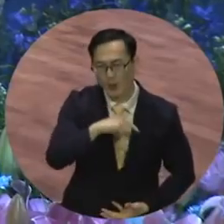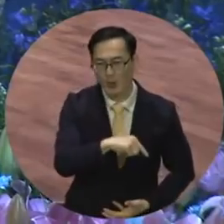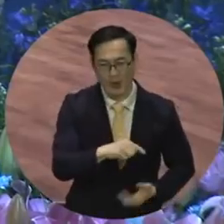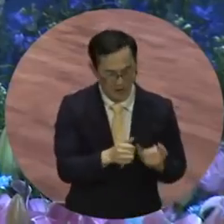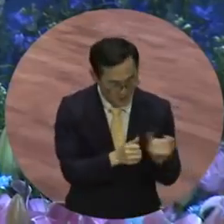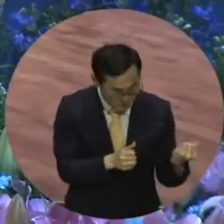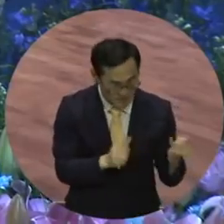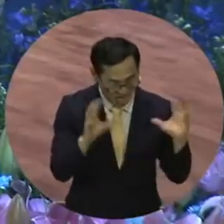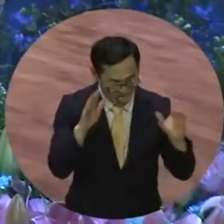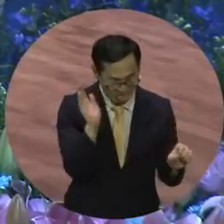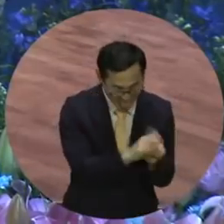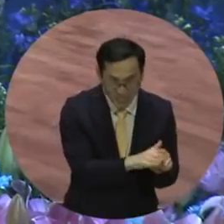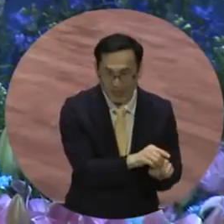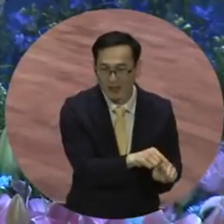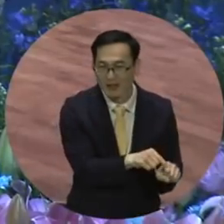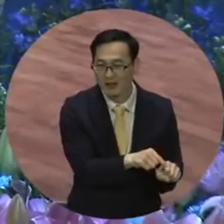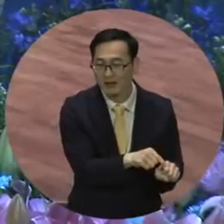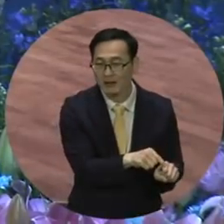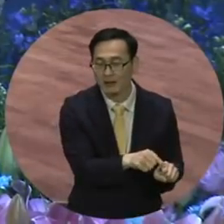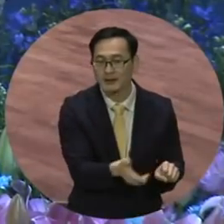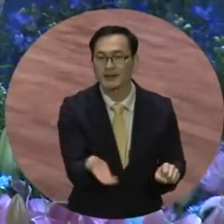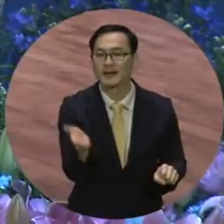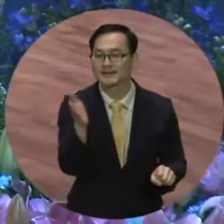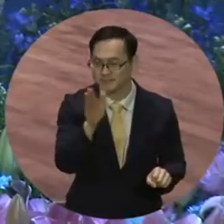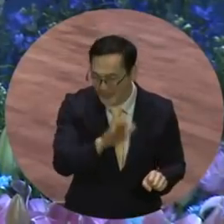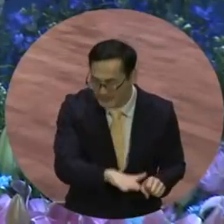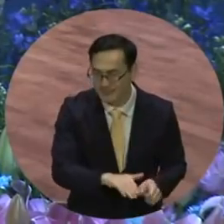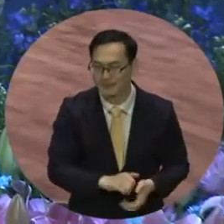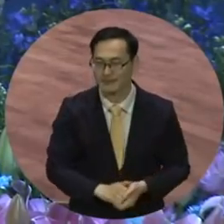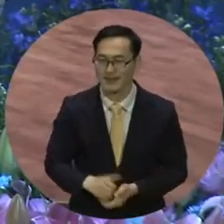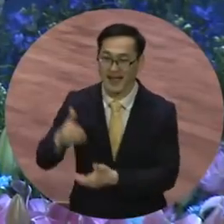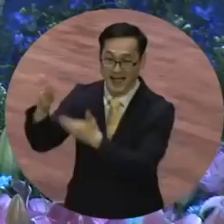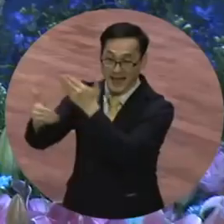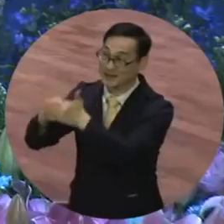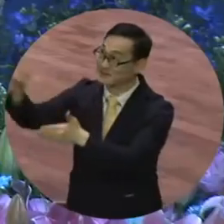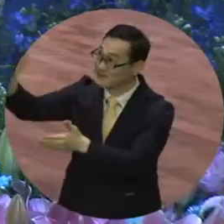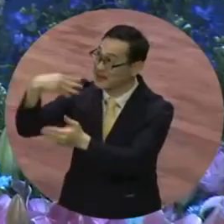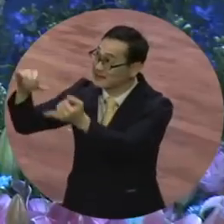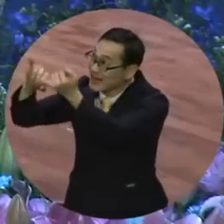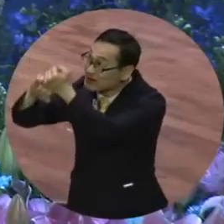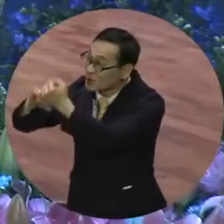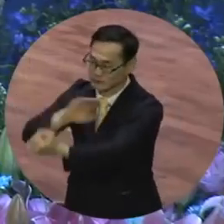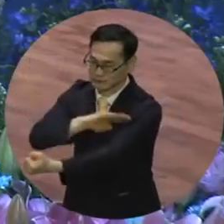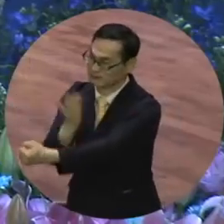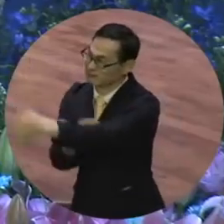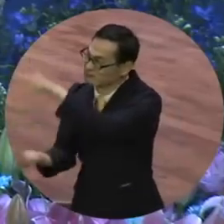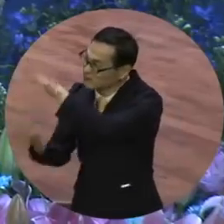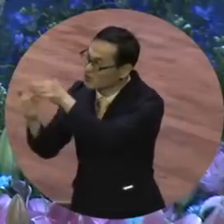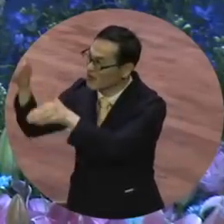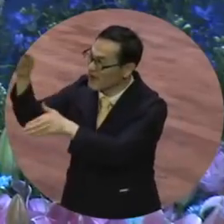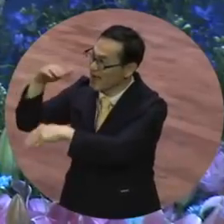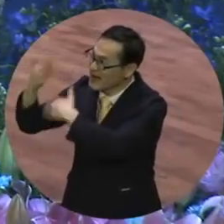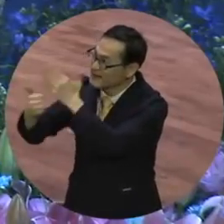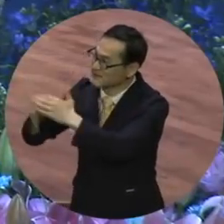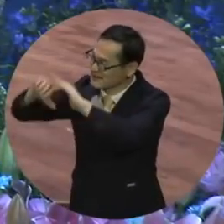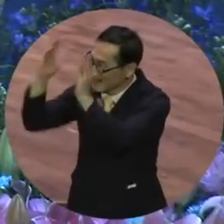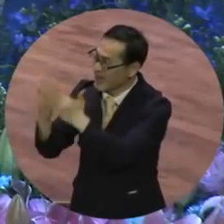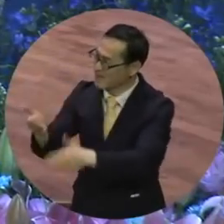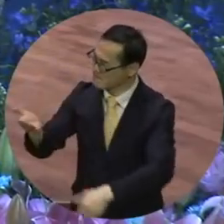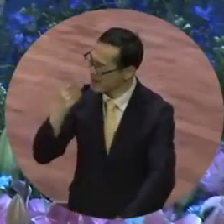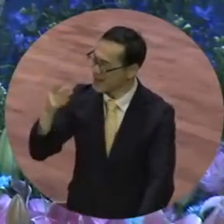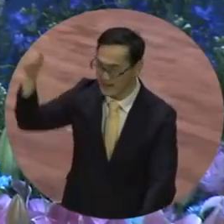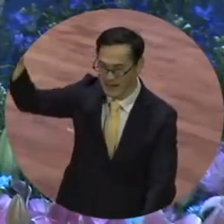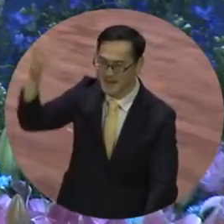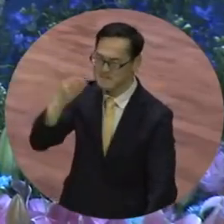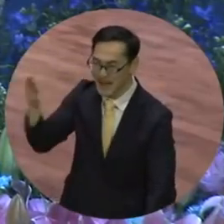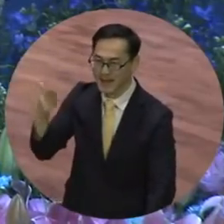지금 완전히 끝난 불가능한 상태지만은 하나님은 전능하시니까 하나님은 분명히